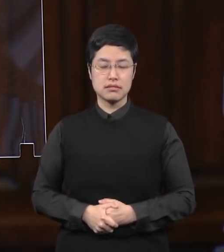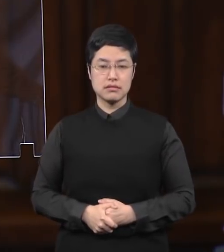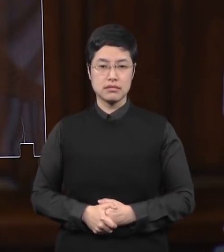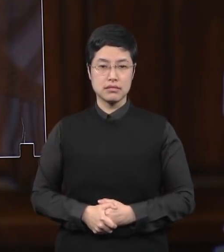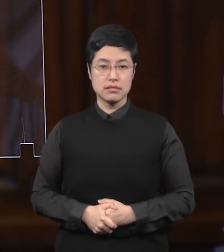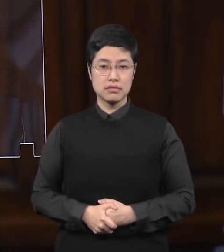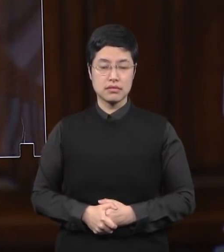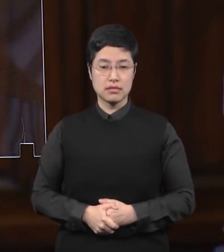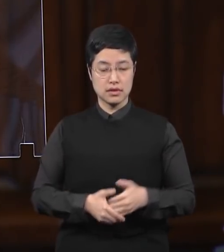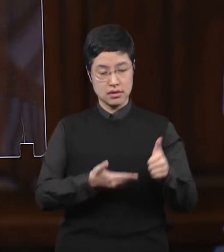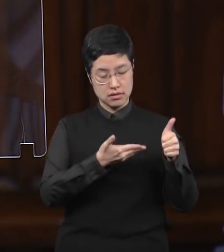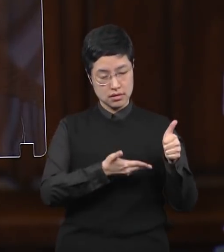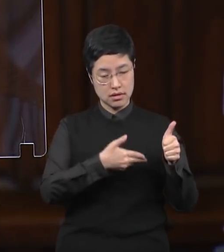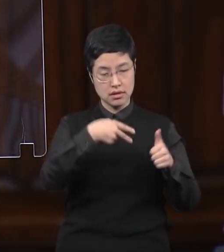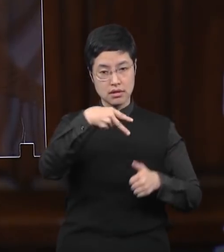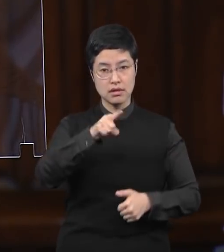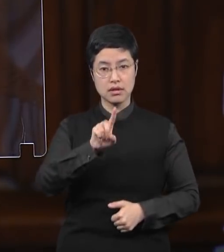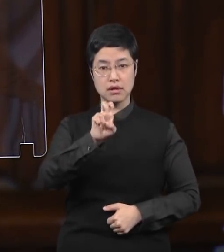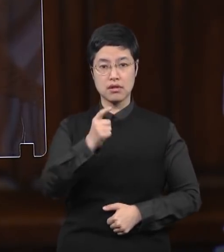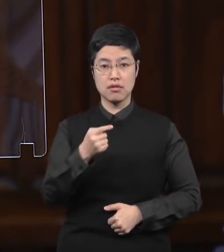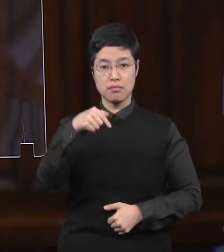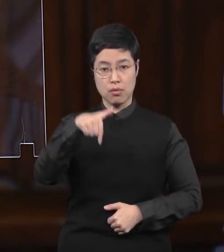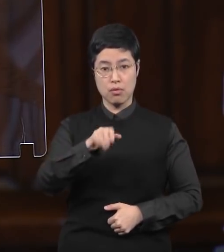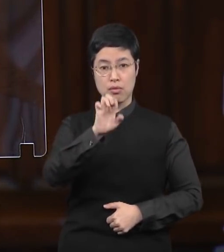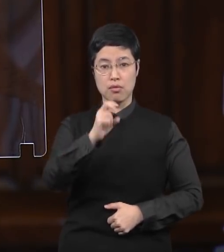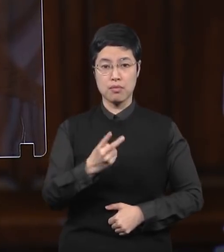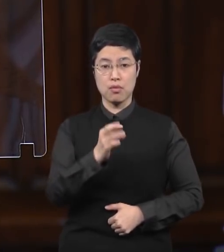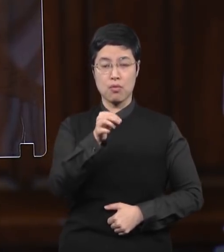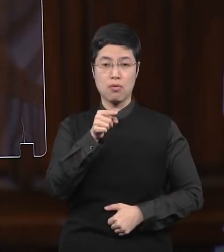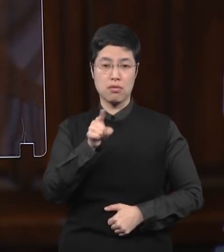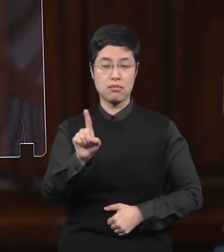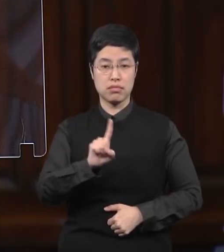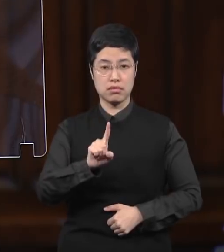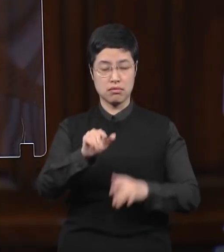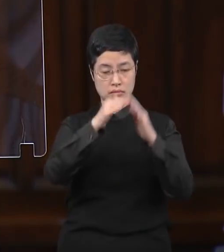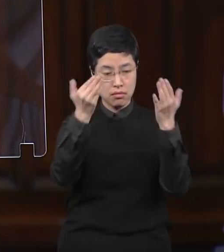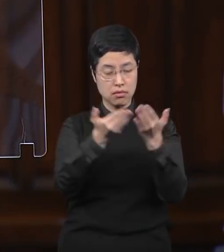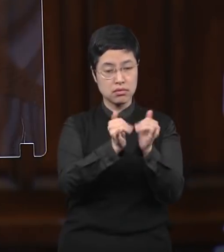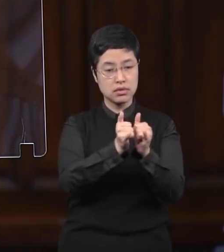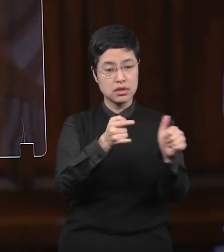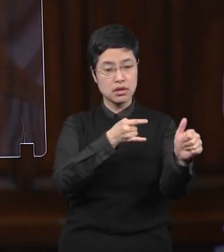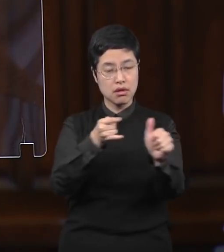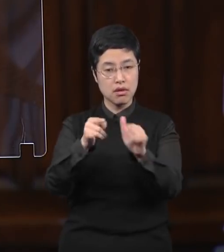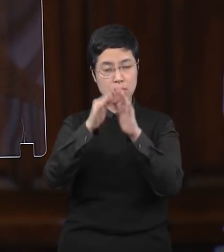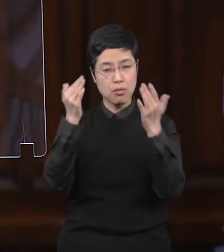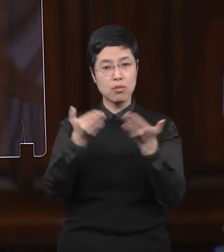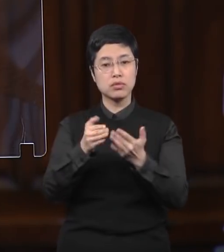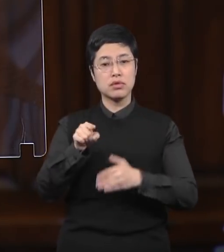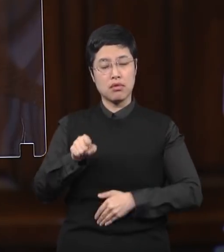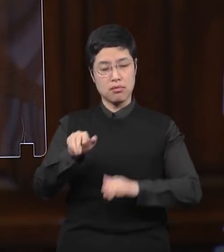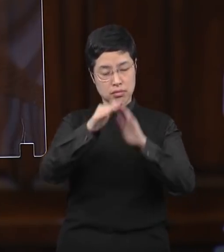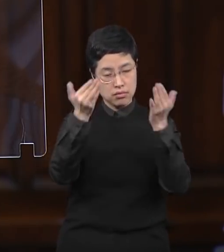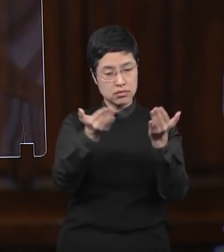모든 이에게 모든 것이라는 당신의 사목표에 따라